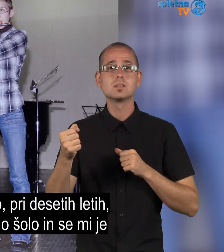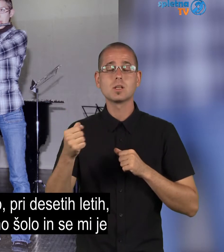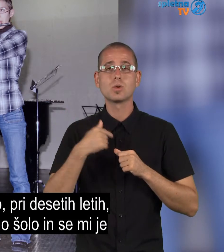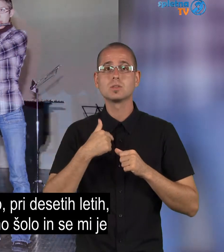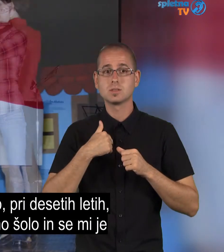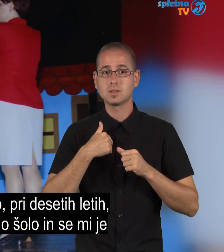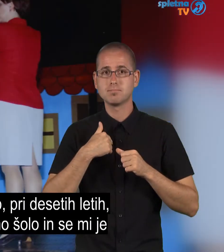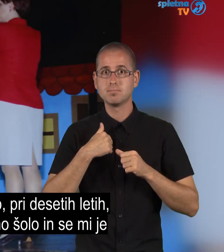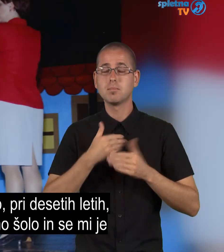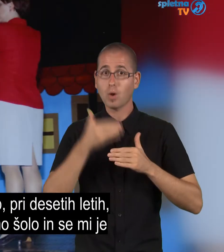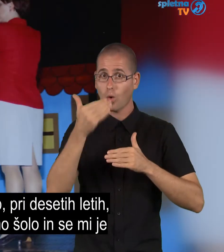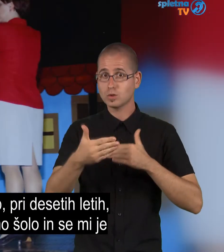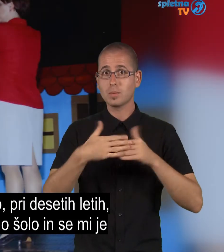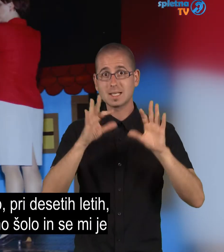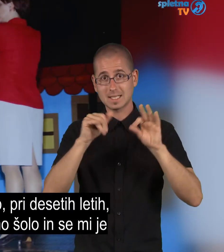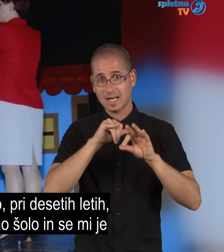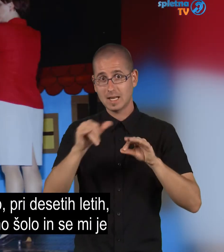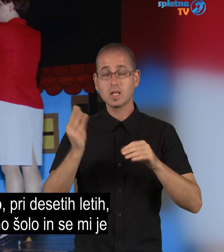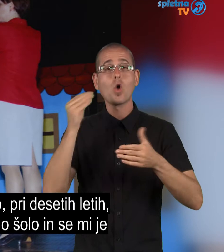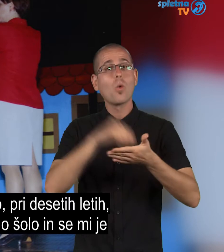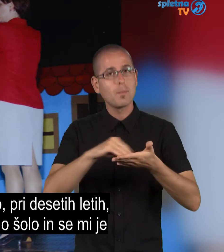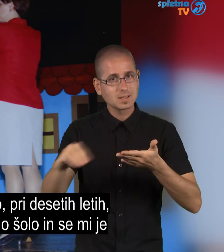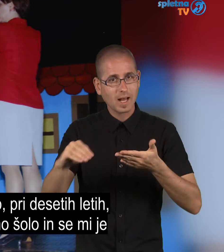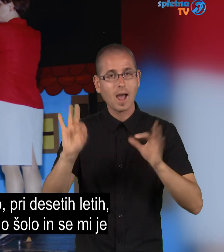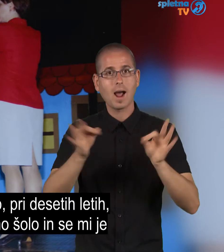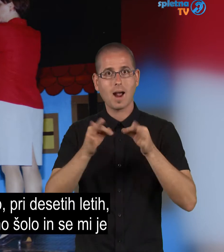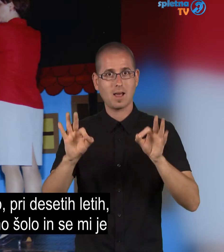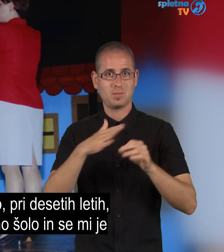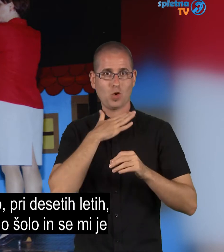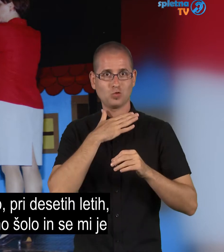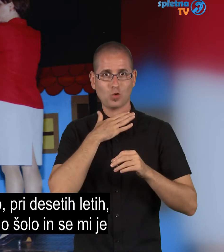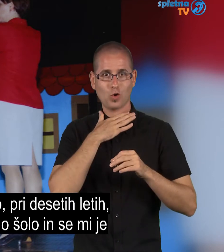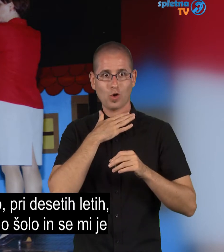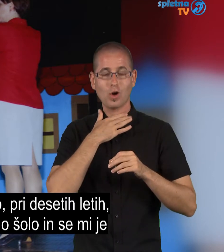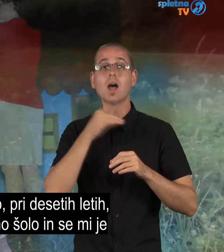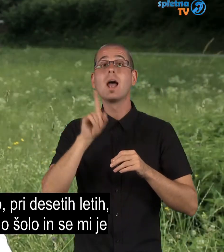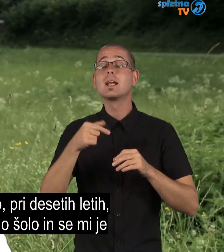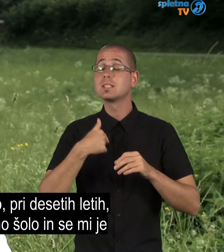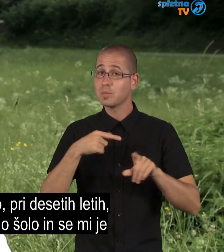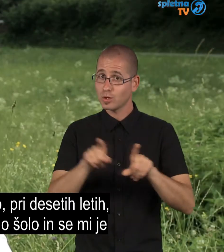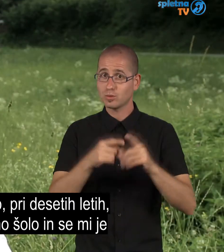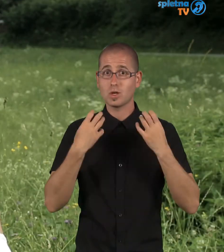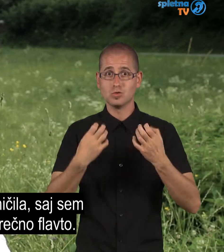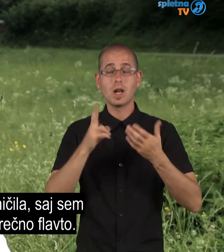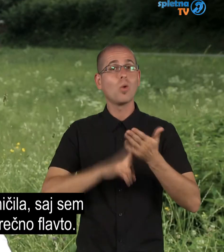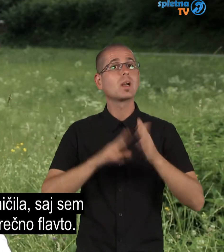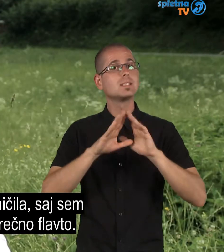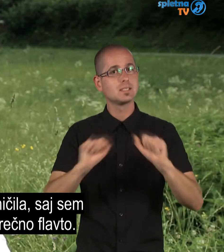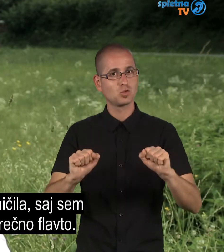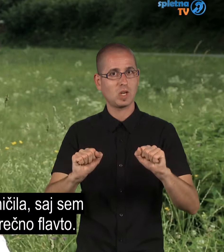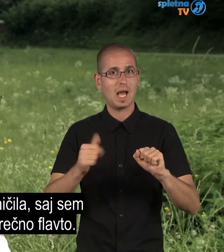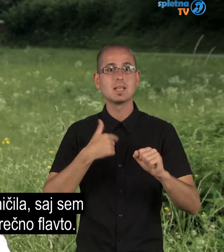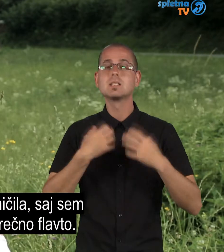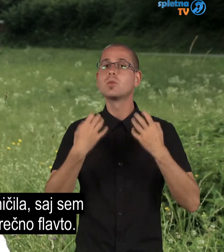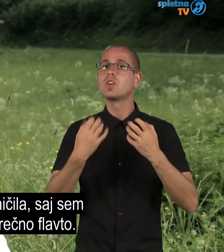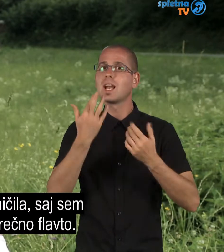Zato sem pri 10 letih vpisala na glasbeno šolo in se mi je tudi želja